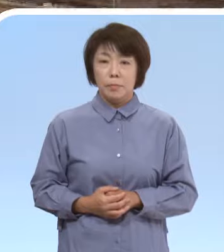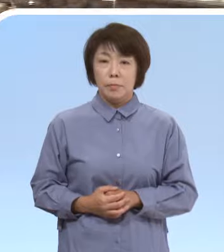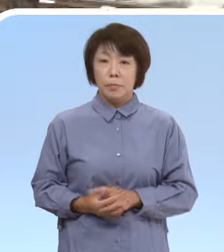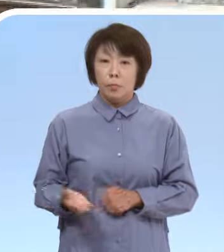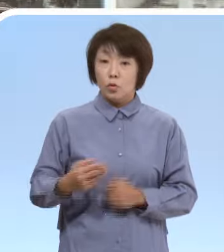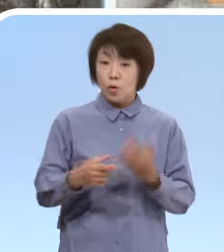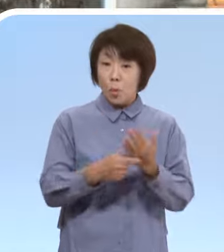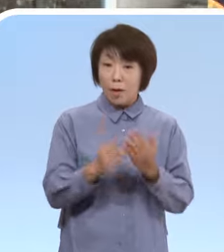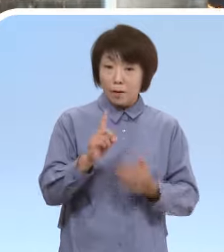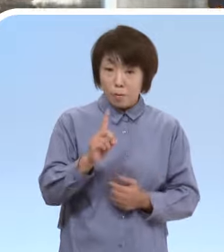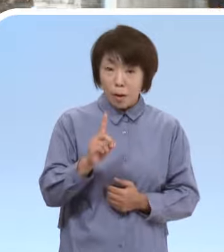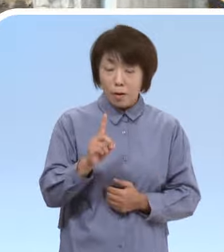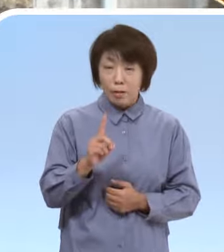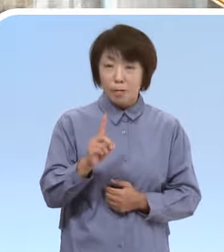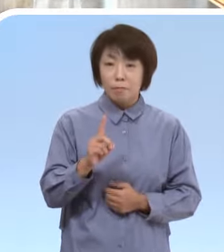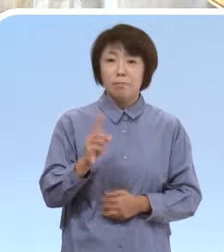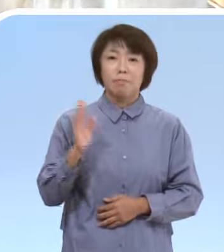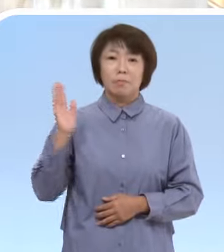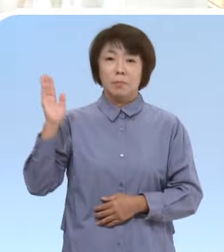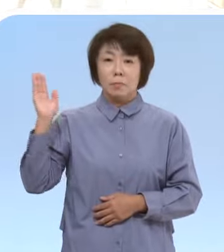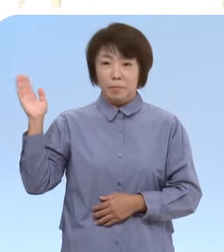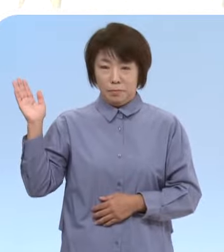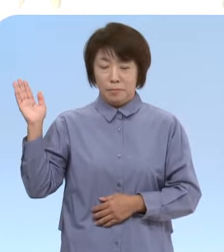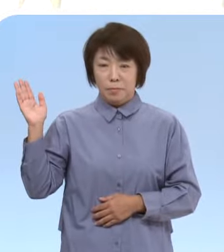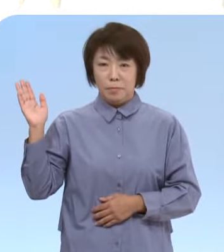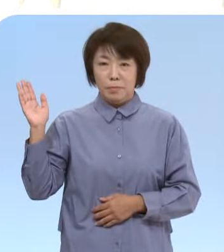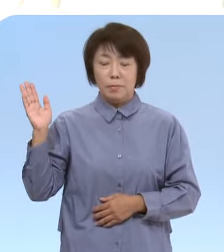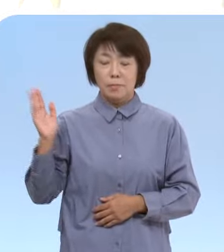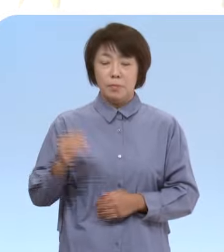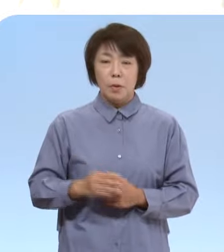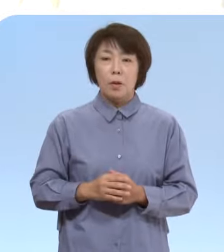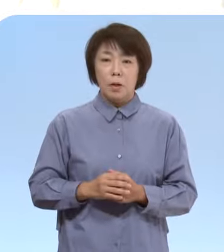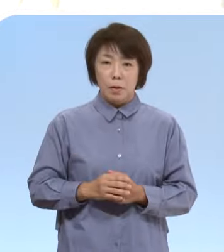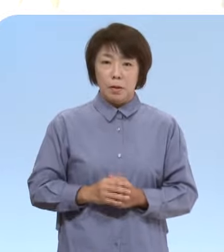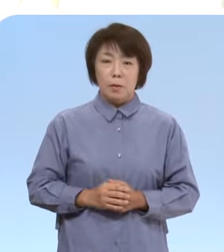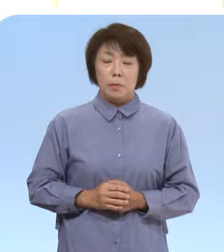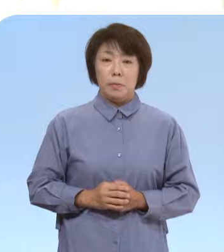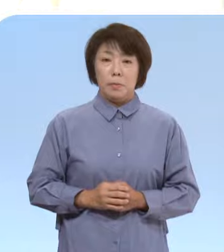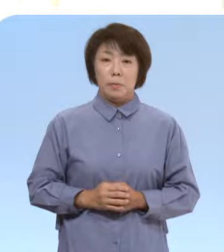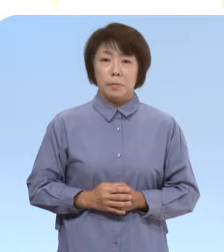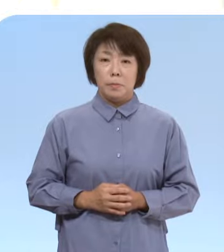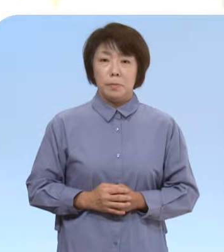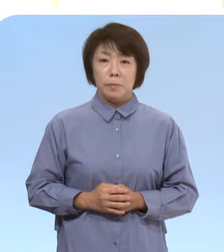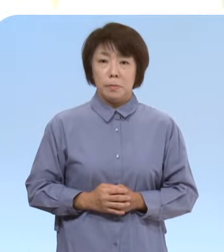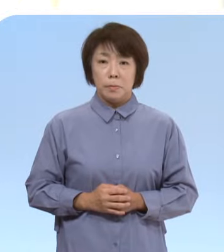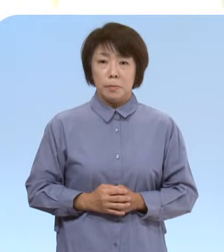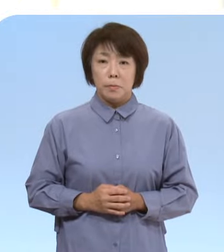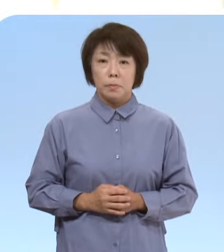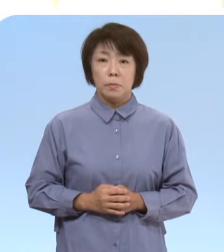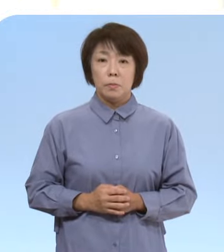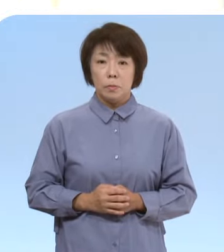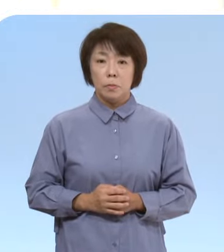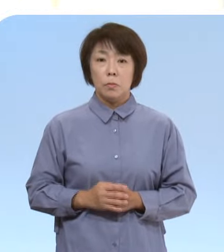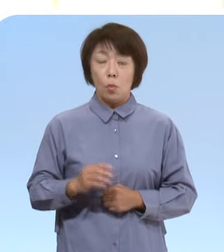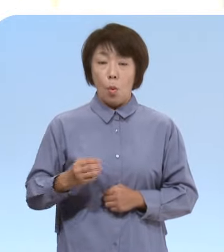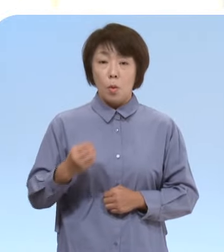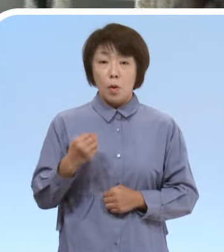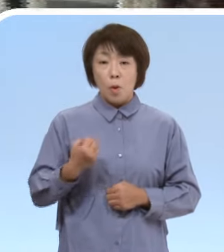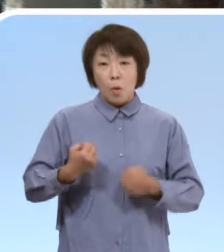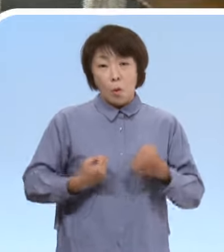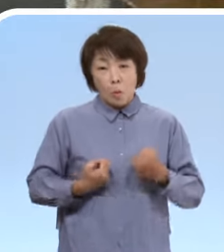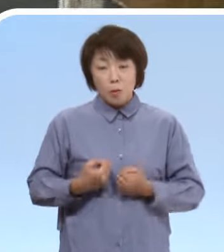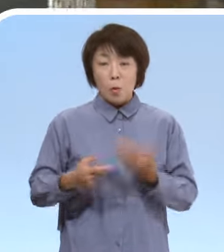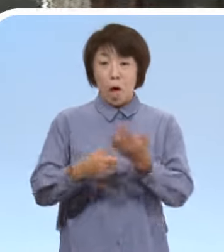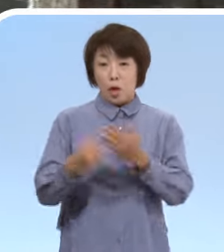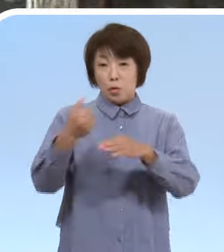次に下車したのはこちらも歴史ある木造駅舎のホッケ口駅。 ここにユニークな